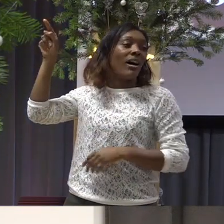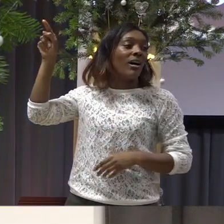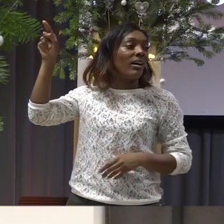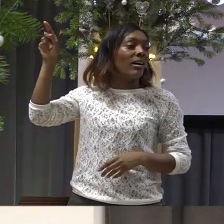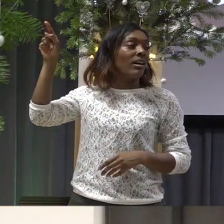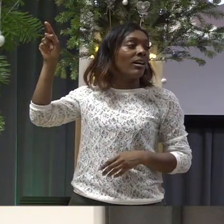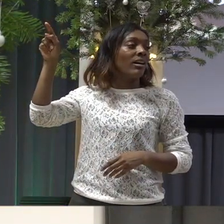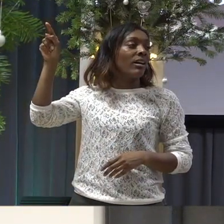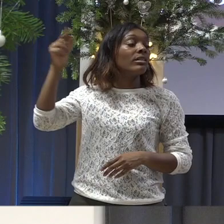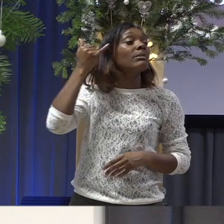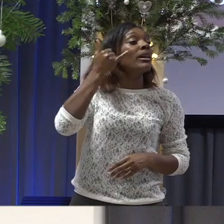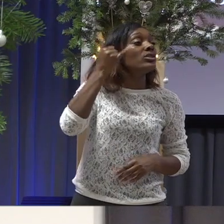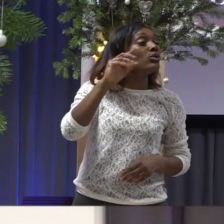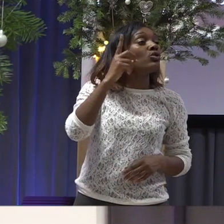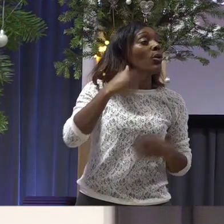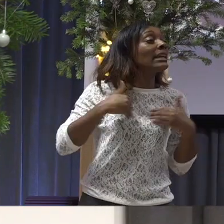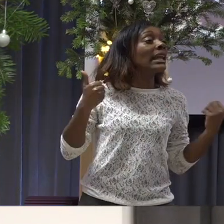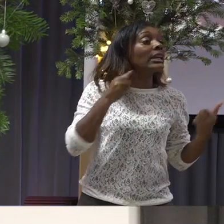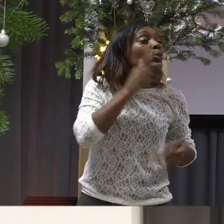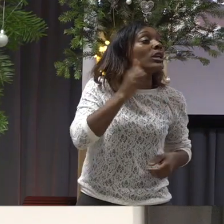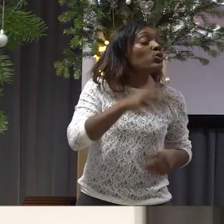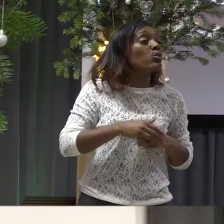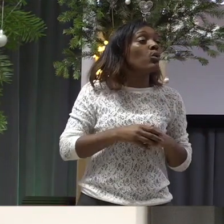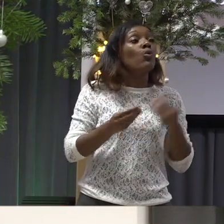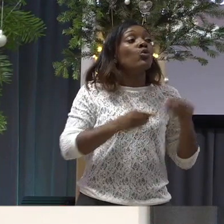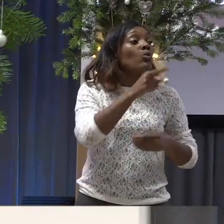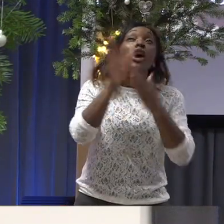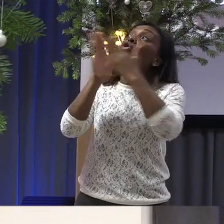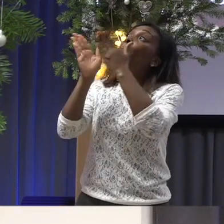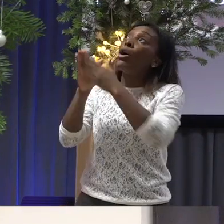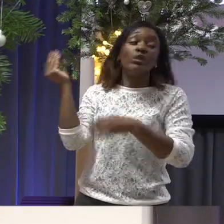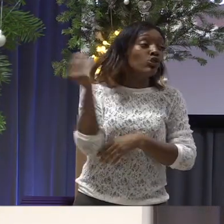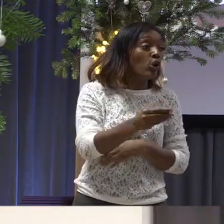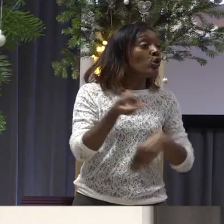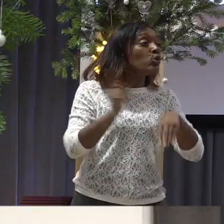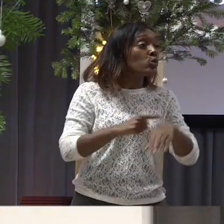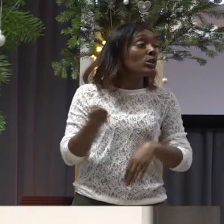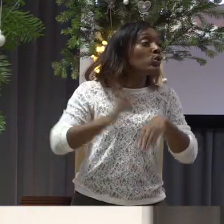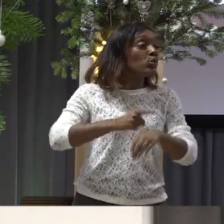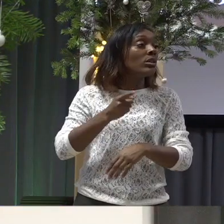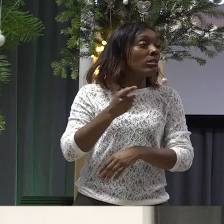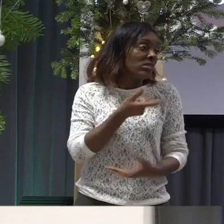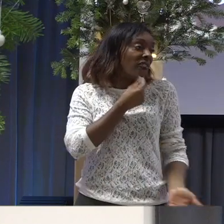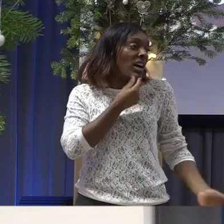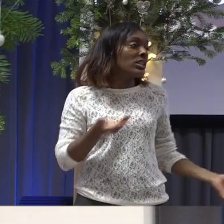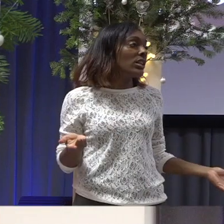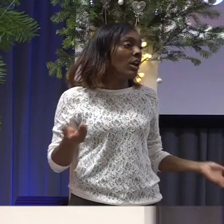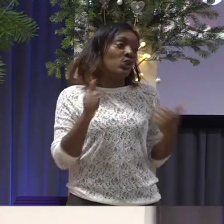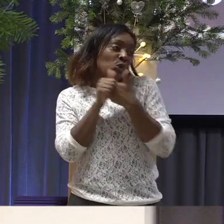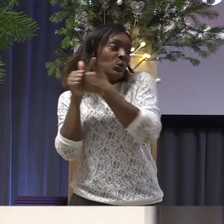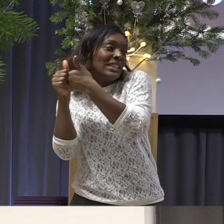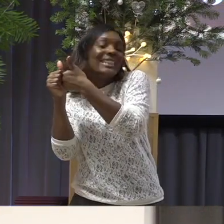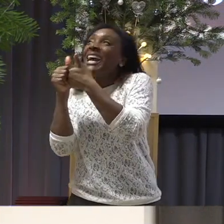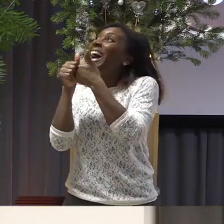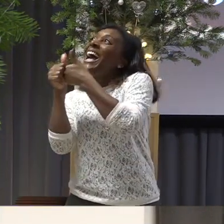Oh, si Dieu te guérissait tous les jours, que Dieu te donnait, à chaque fois que tu veux la bouche, que tu priais, que Dieu te donnait tout, ça c'est facile à le suivre. Ça a